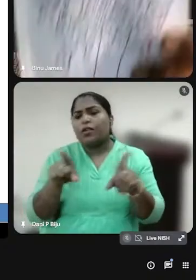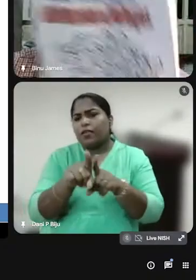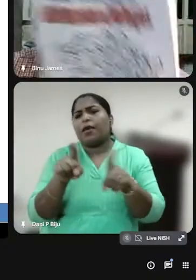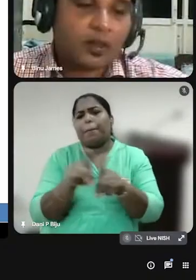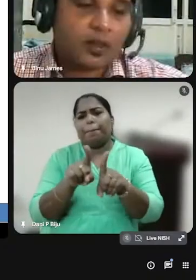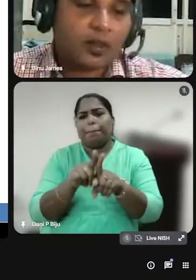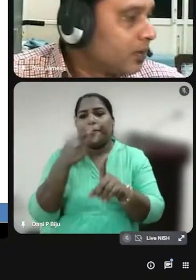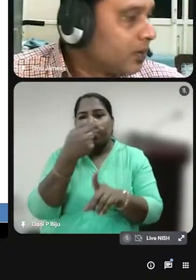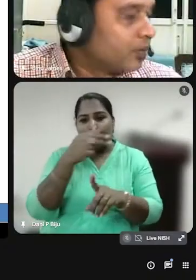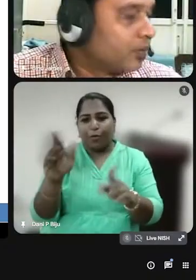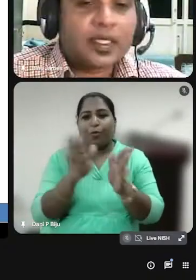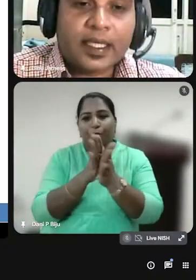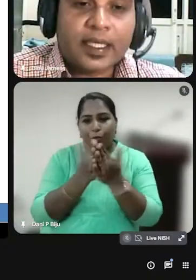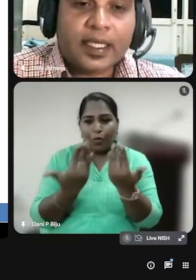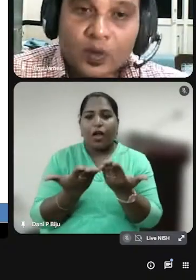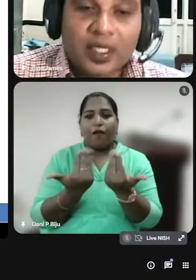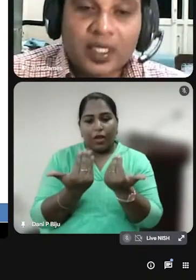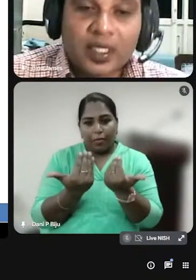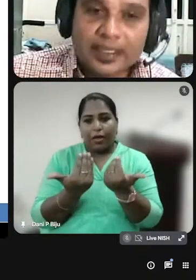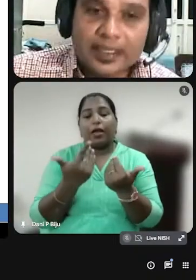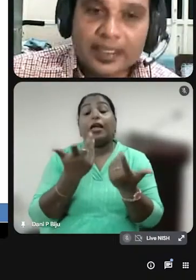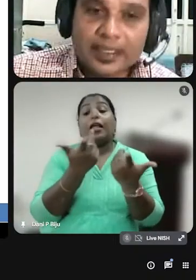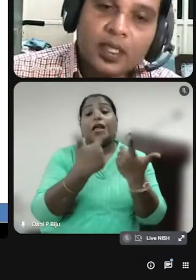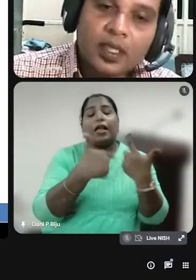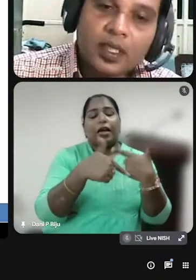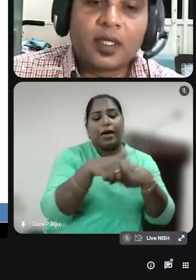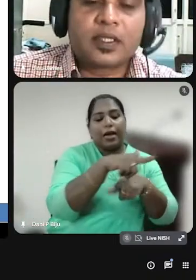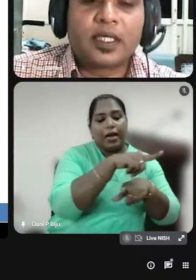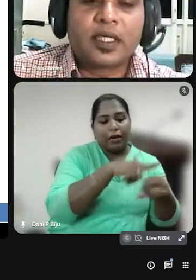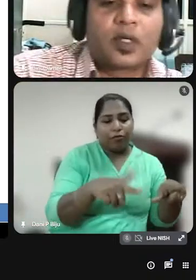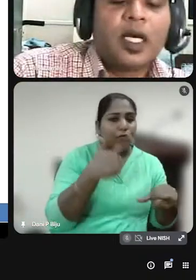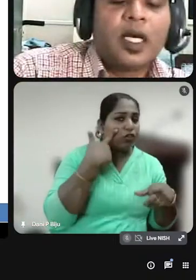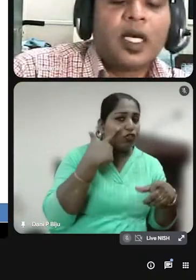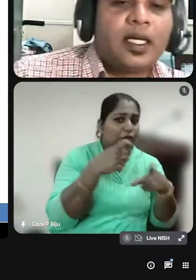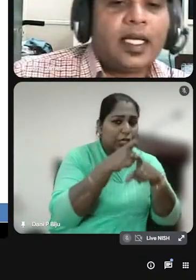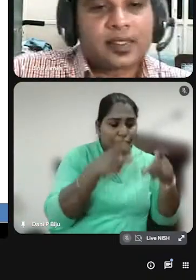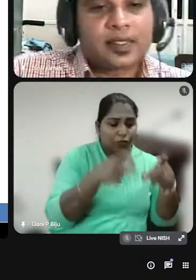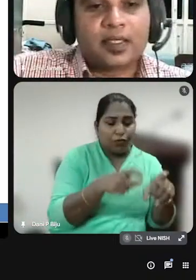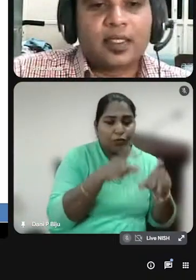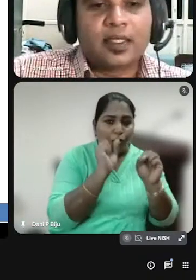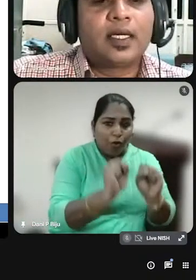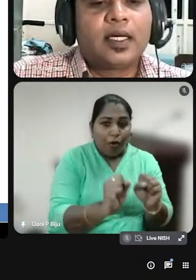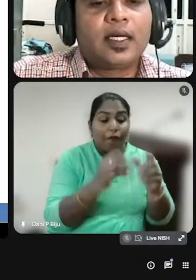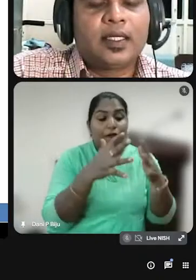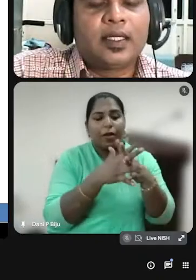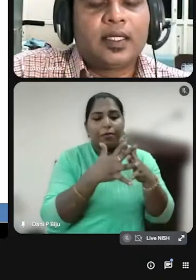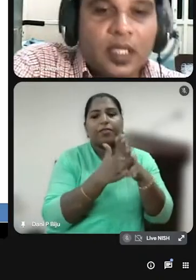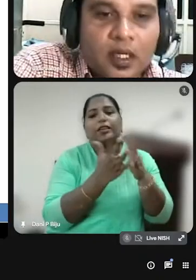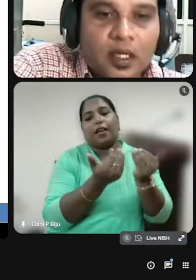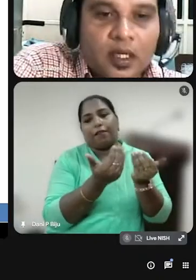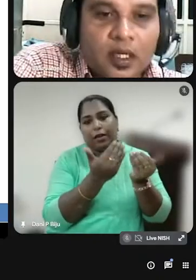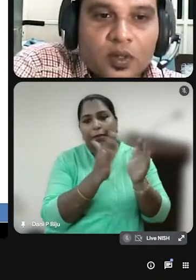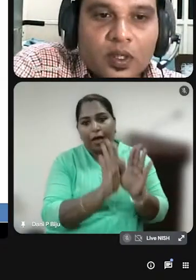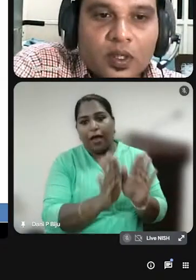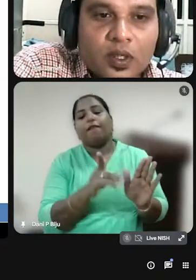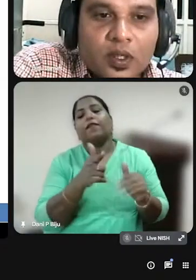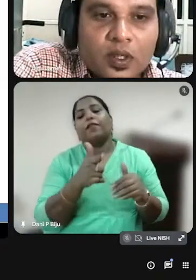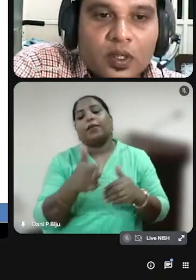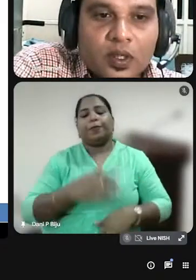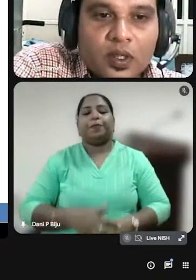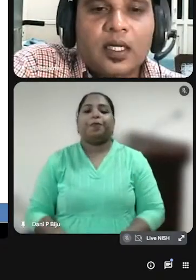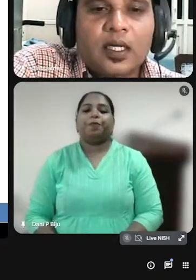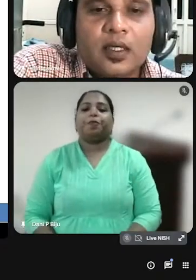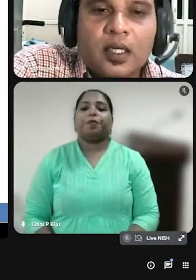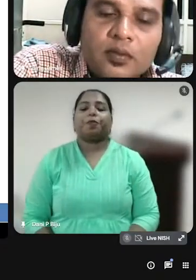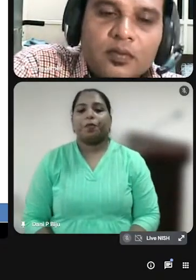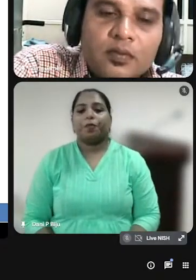ഇത് ഭാഷ ഇൻസ്റ്റിറ്റ്യൂട്ടിന്റെ സൈറ്റിൽ കിട്ടും, അല്ലെങ്കിൽ ഭാഷ ഇൻസ്റ്റിറ്റ്യൂട്ട് അതിന്റെ എക്സസൈസിന്റെ ഡീറ്റെയിൽസ് ഇതെല്ലാം കൊടുത്തിട്ടുണ്ട്.